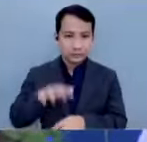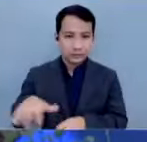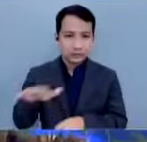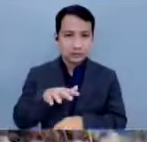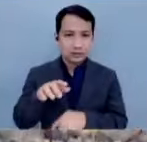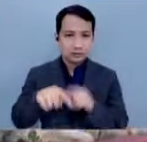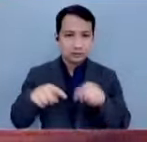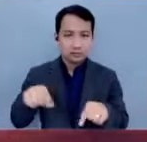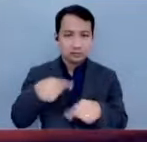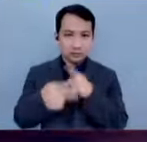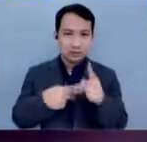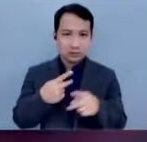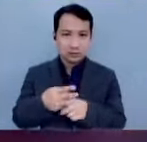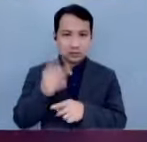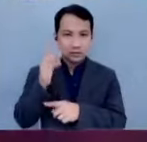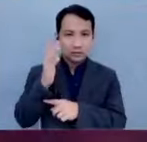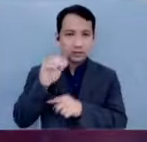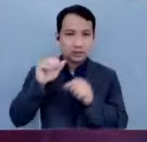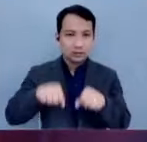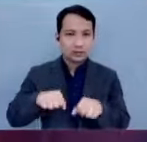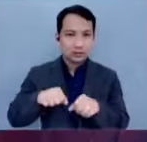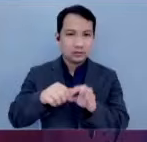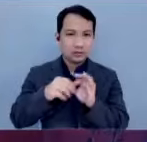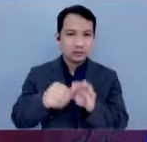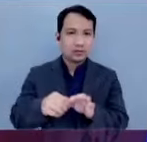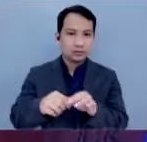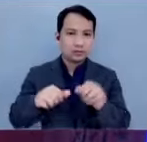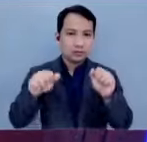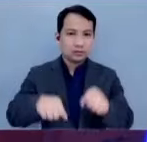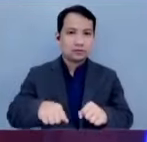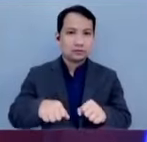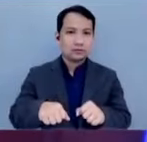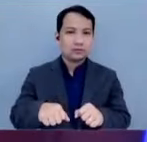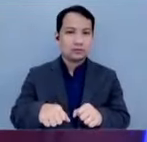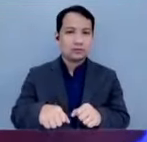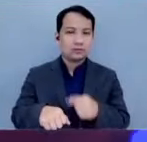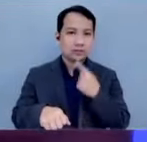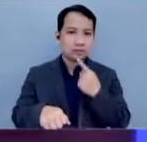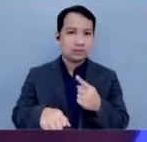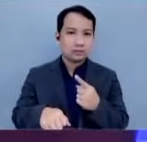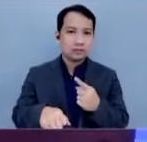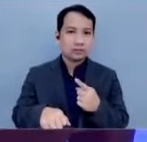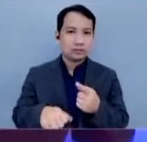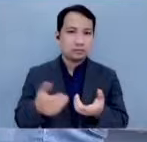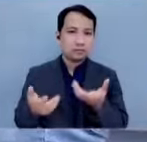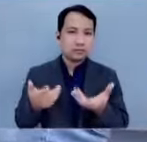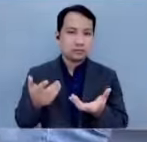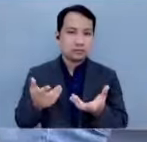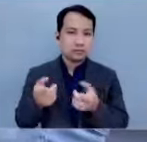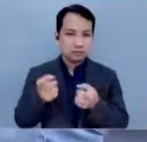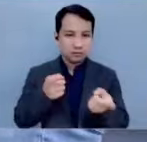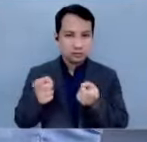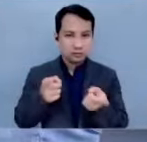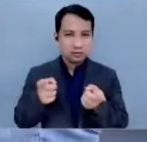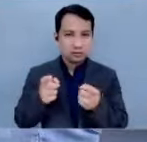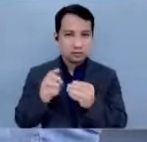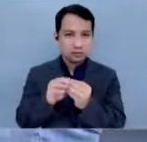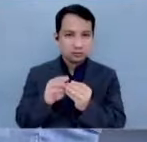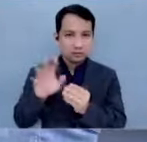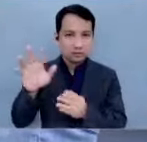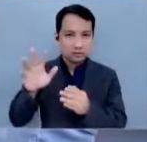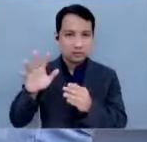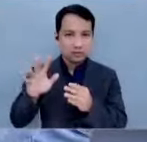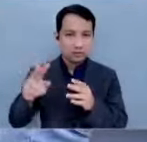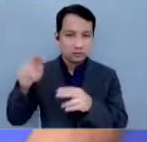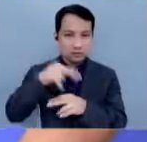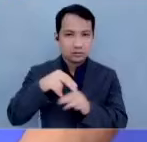halaman or puno, pwedeng i-bonsai. Pwede. Pwede. Actually, pwede. So, ang kukontrolin nyo lang talaga yung growth pattern ng Yes,